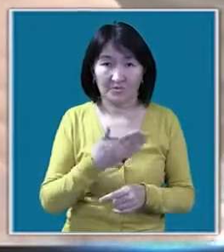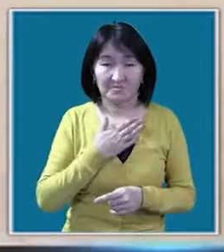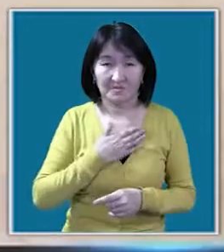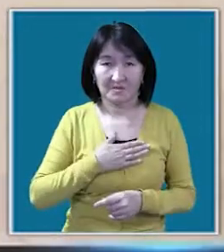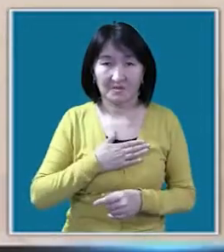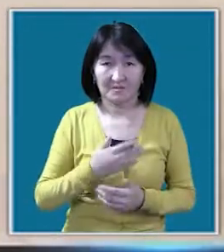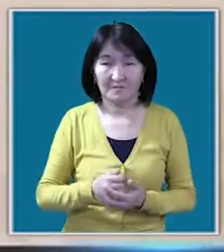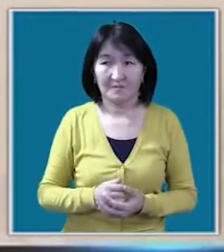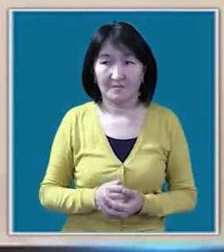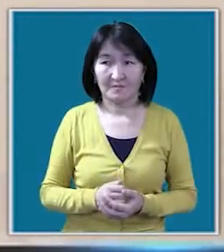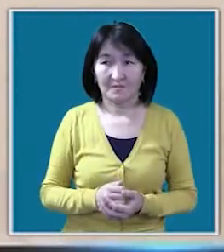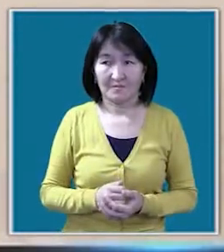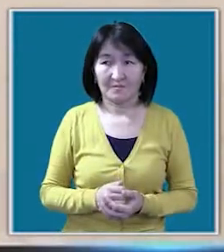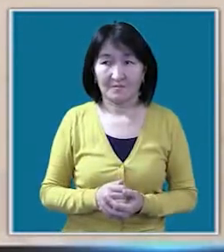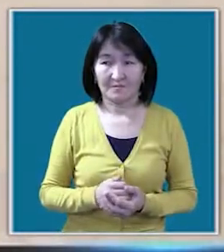керек.